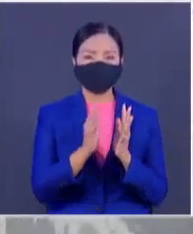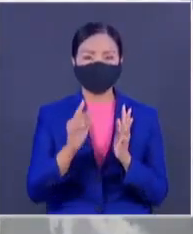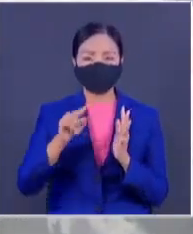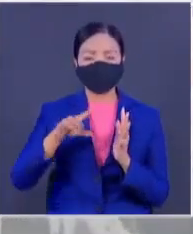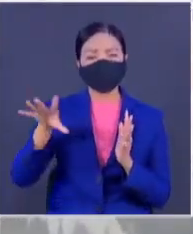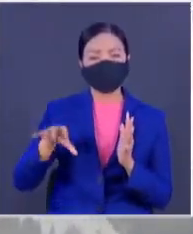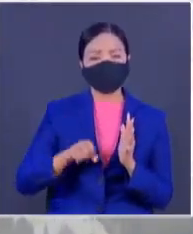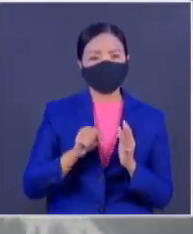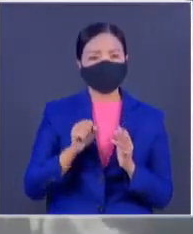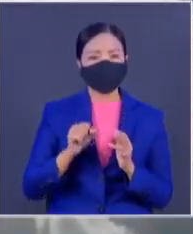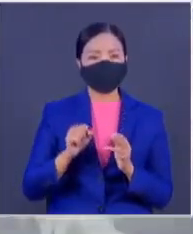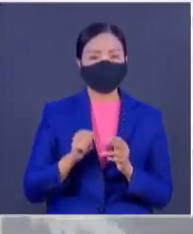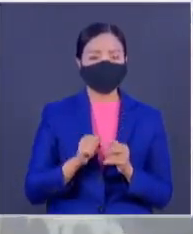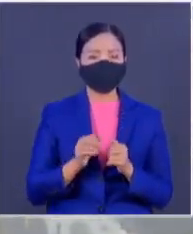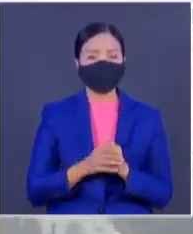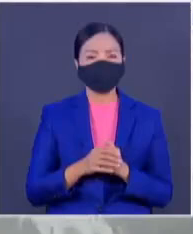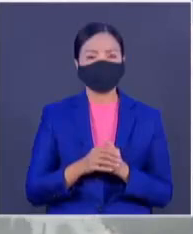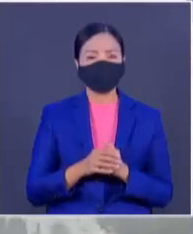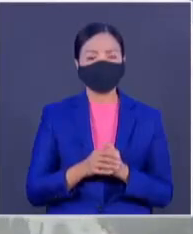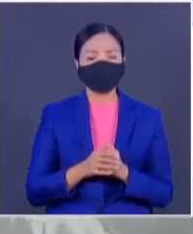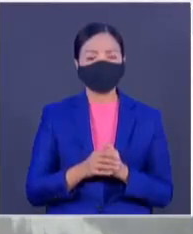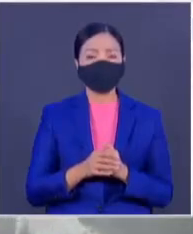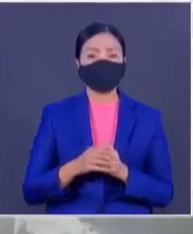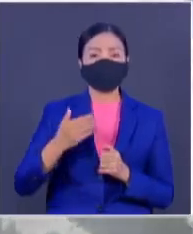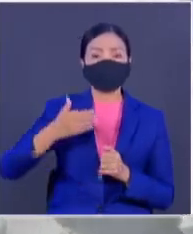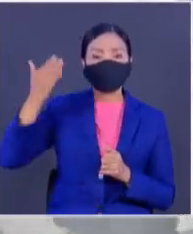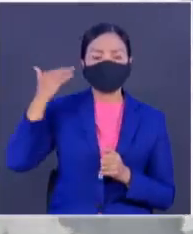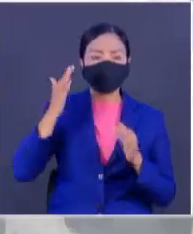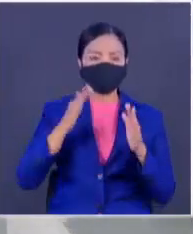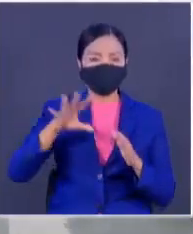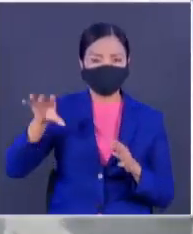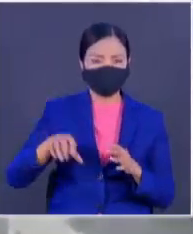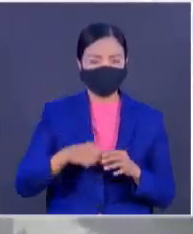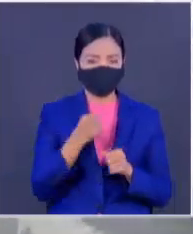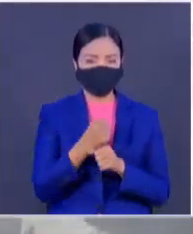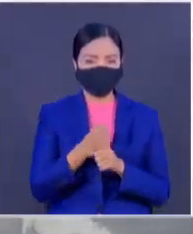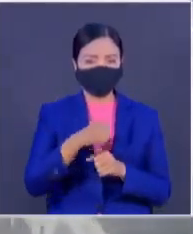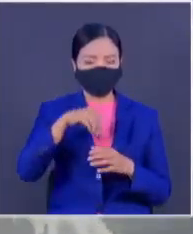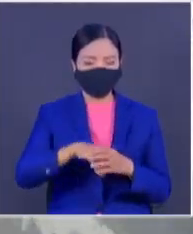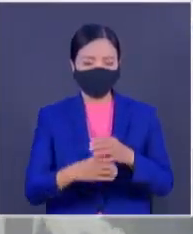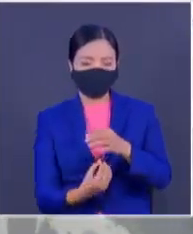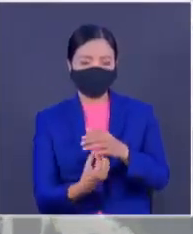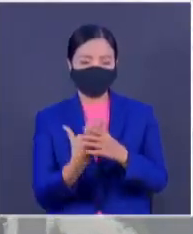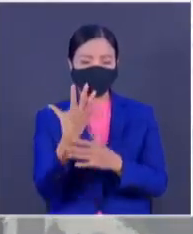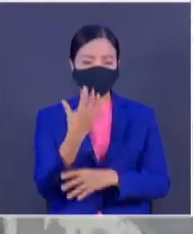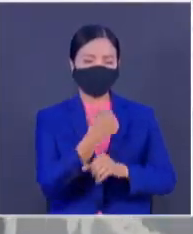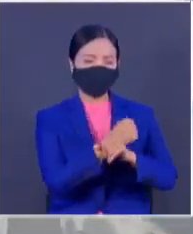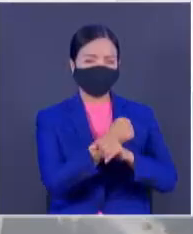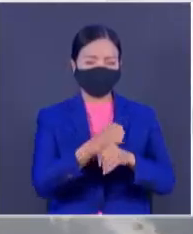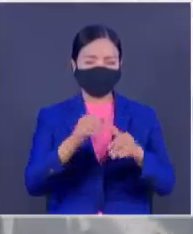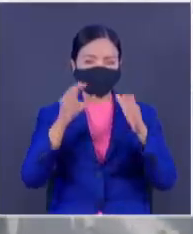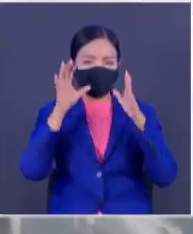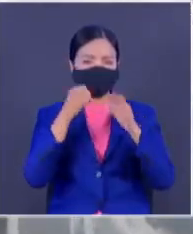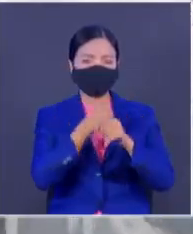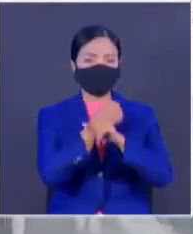แก้ไขได้สารพัดโรคเลยนะครับในอดีตเนี่ยคนก็นิยมนำมาปลูกสร้างไว้ปลูกไว้ที่บ้านครับเพื่อป้องกันพูดผีปีศาจป้